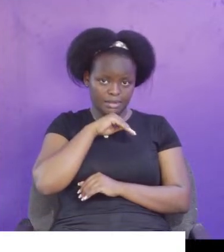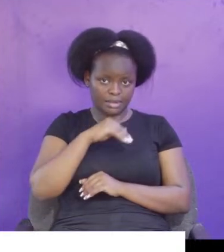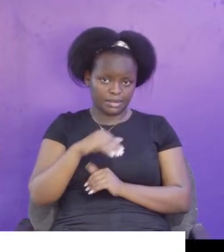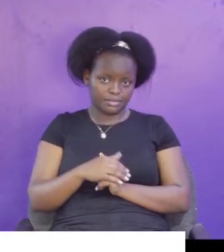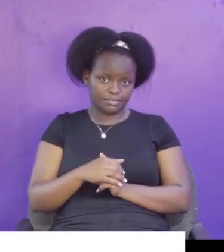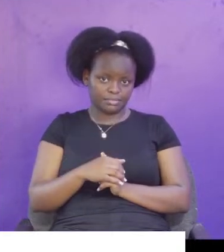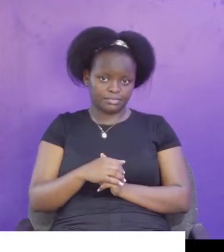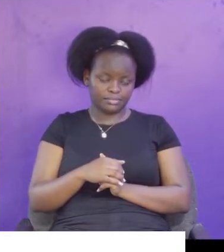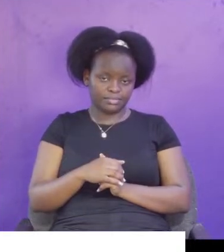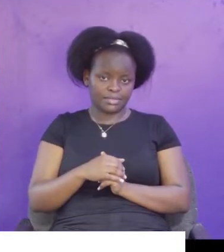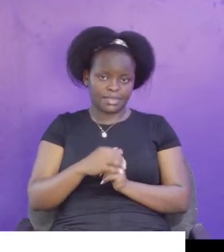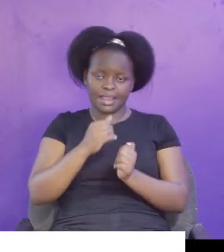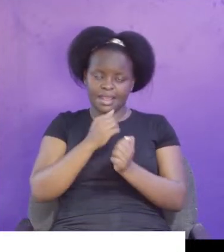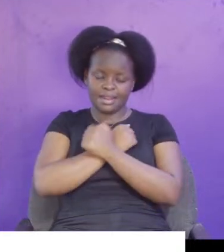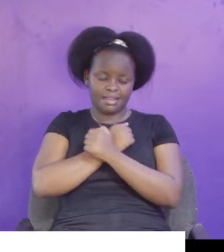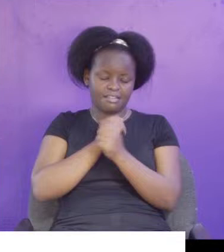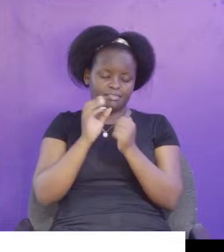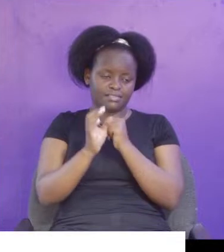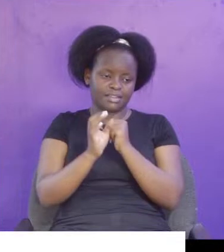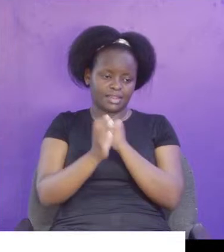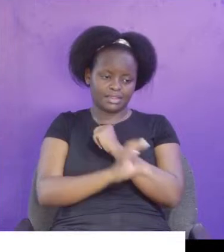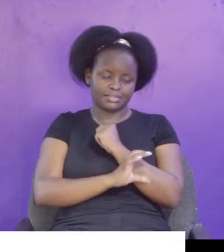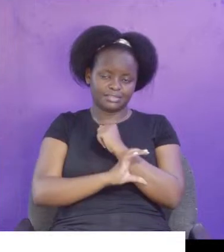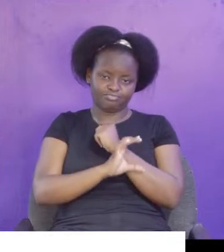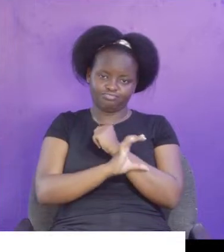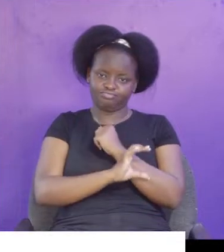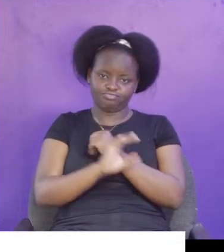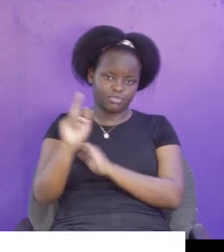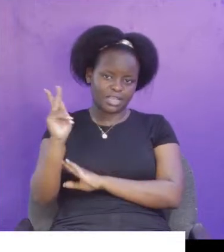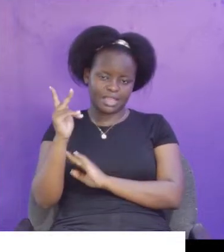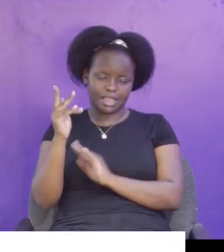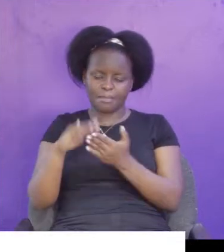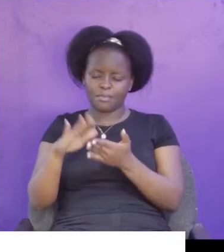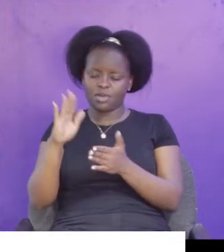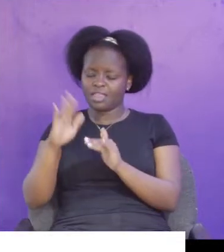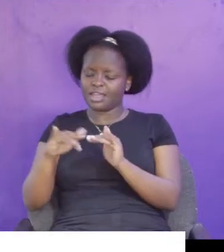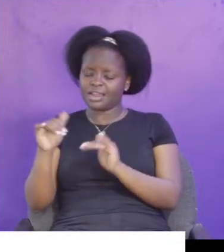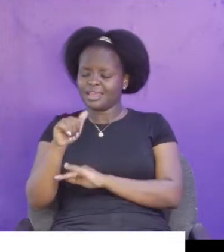alipenda nchi yake Kenya kuliko kitu kingine chochote.